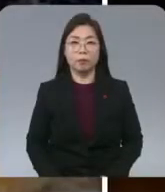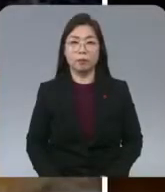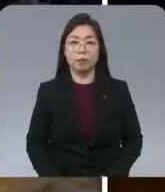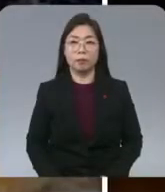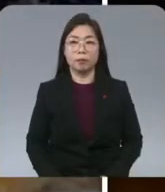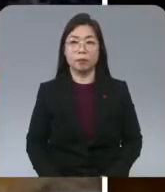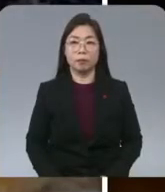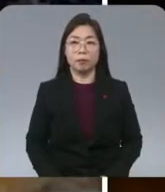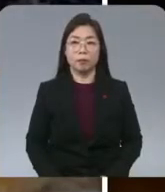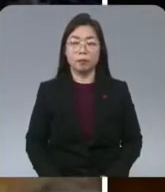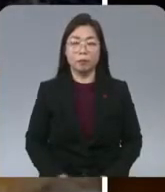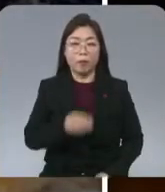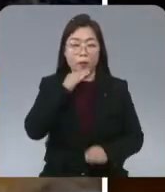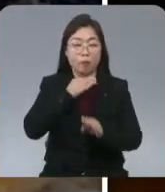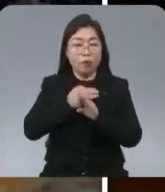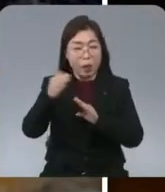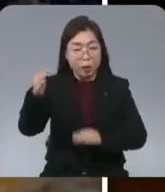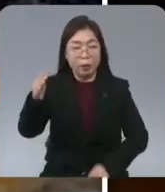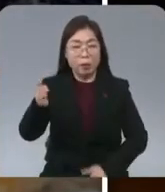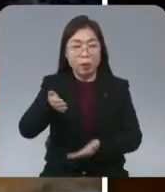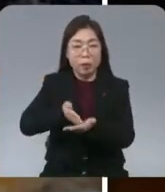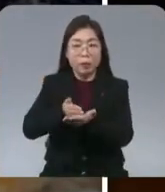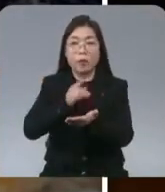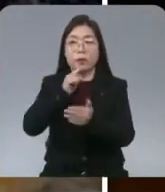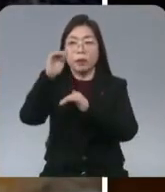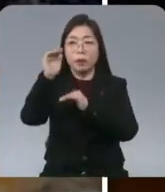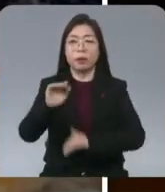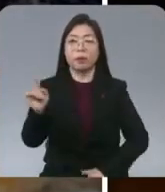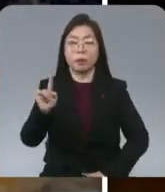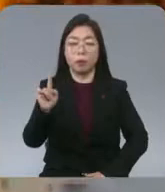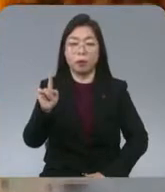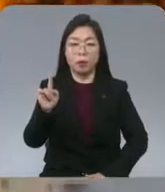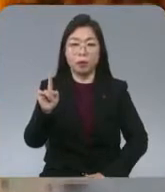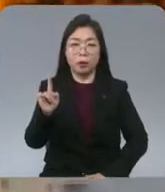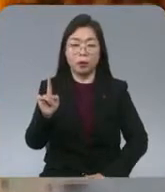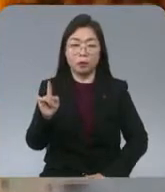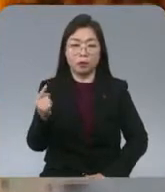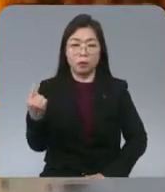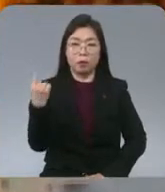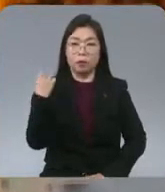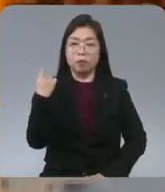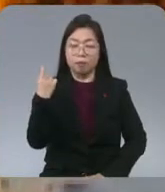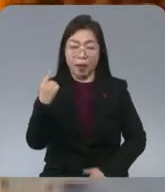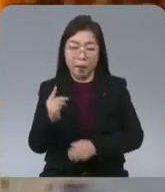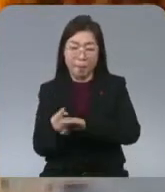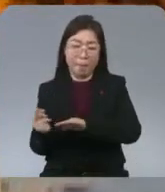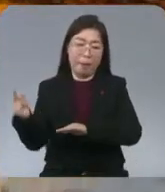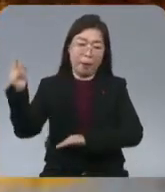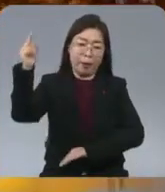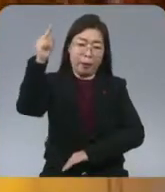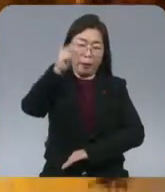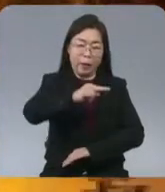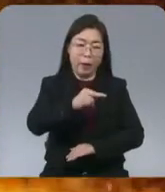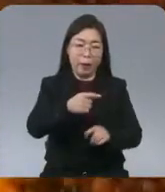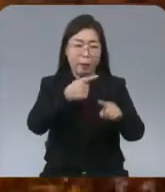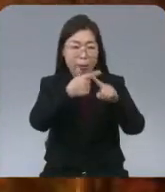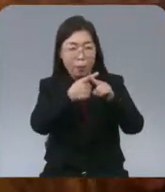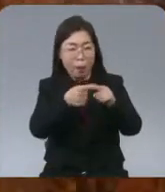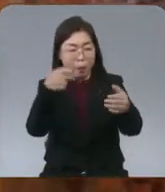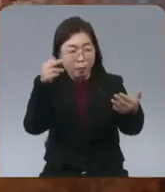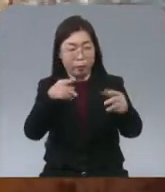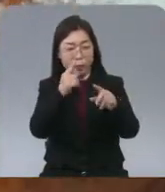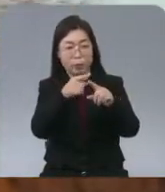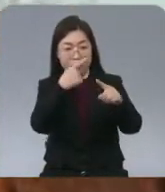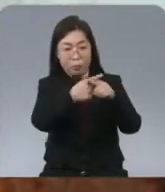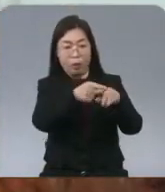据朝中社6日报道，北韩国防科学院5日试射高超音速导弹，这距离去年9月北韩首